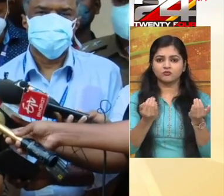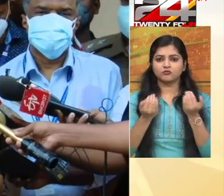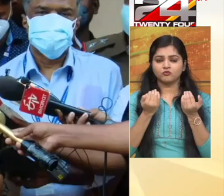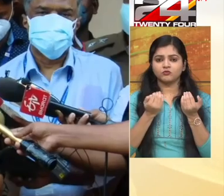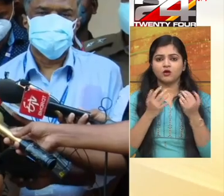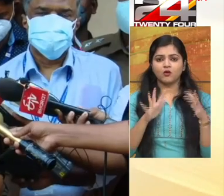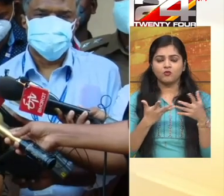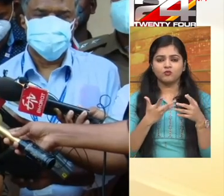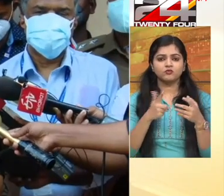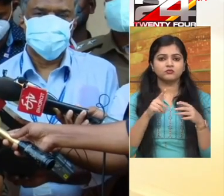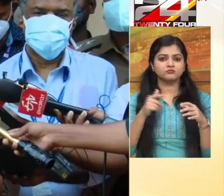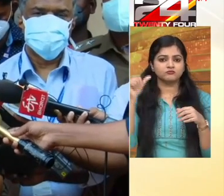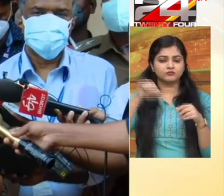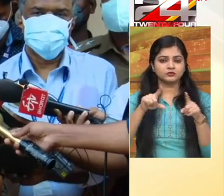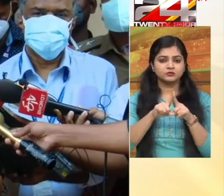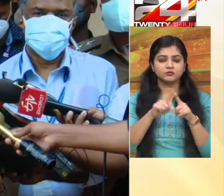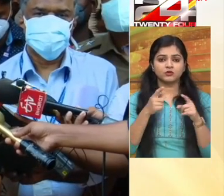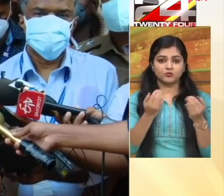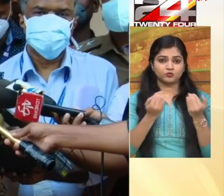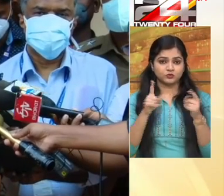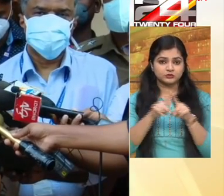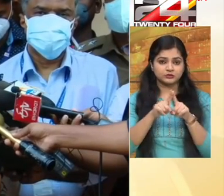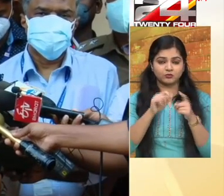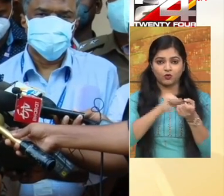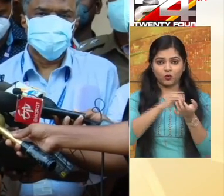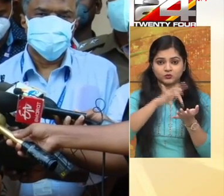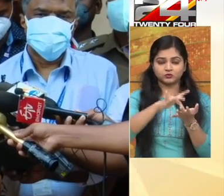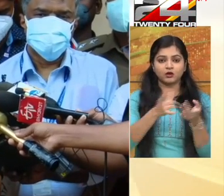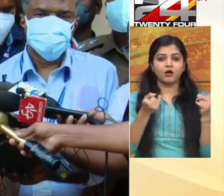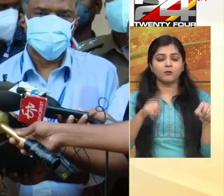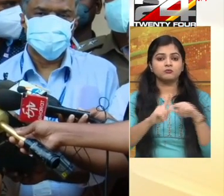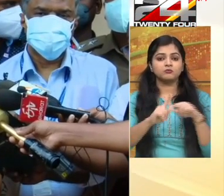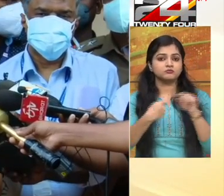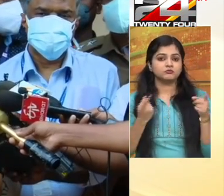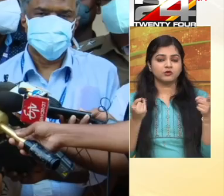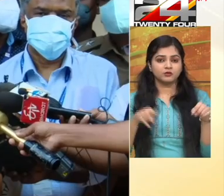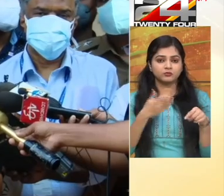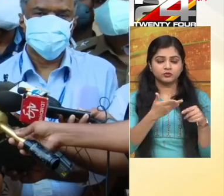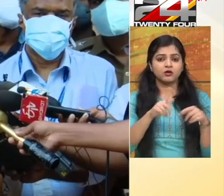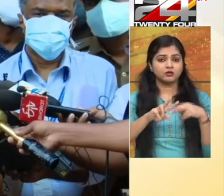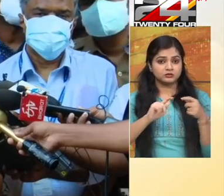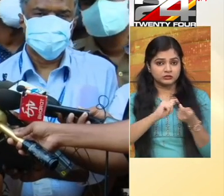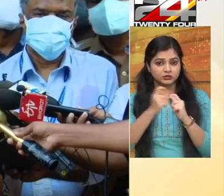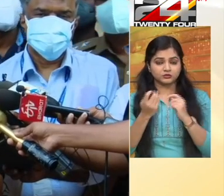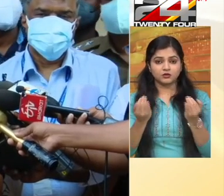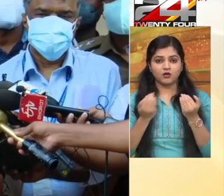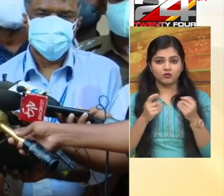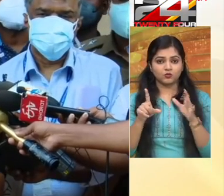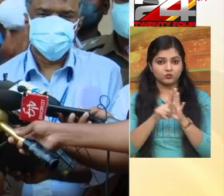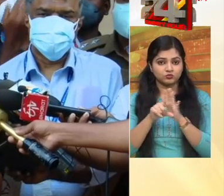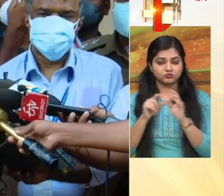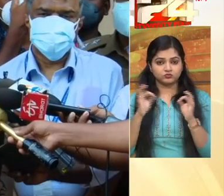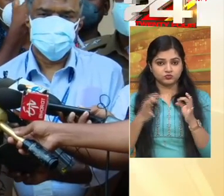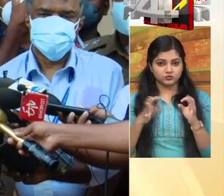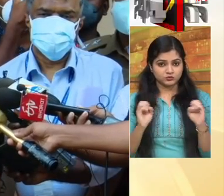കാര്യങ്ങൾ ആലോചിക്കേണ്ടത്? കാരണം ഇത്രയും സുരക്ഷയുള്ള ഒരു സ്ഥലം കൂടിയായിരുന്നു. അവിടെയാണ് ഇത്രയും ഒരു സംഭവം ഉണ്ടാകുന്നത്. അപ്പോൾ ഇനി എന്തൊക്കെ മാറ്റങ്ങളാണ് ഈ സുരക്ഷാ ക്രമീകരണങ്ങൾ ഉൾപ്പെടെ